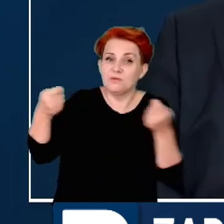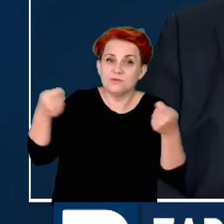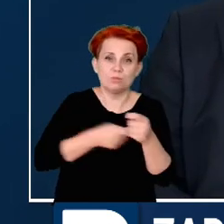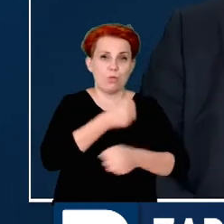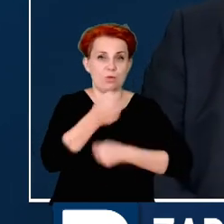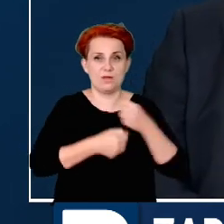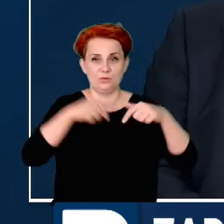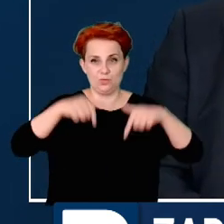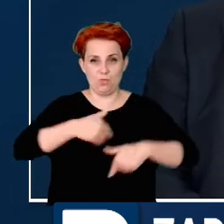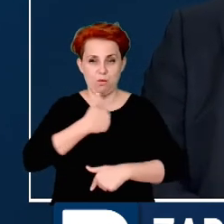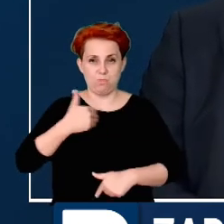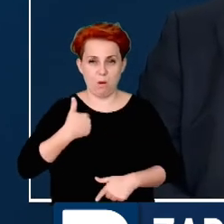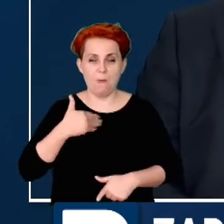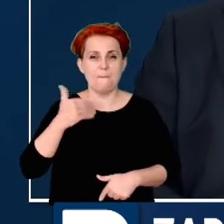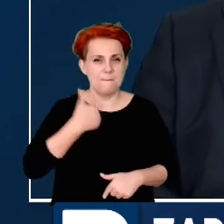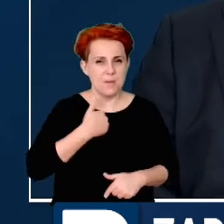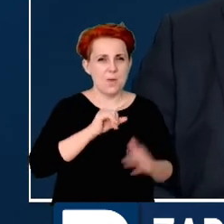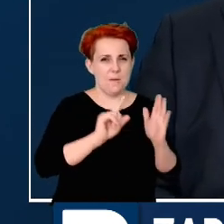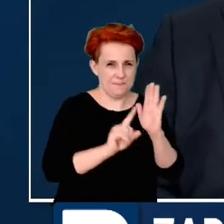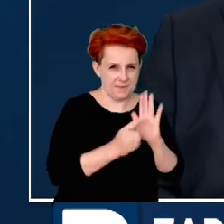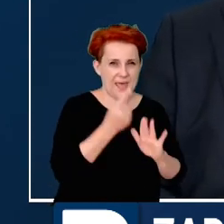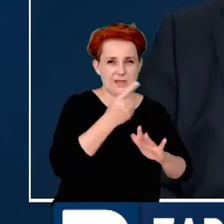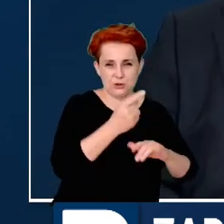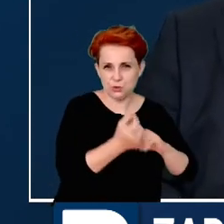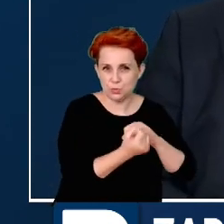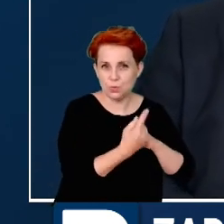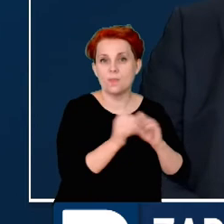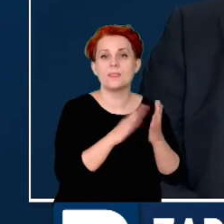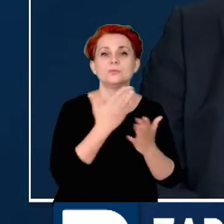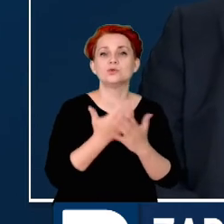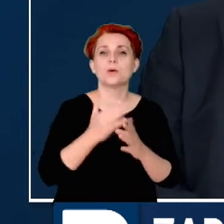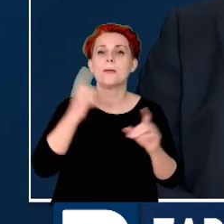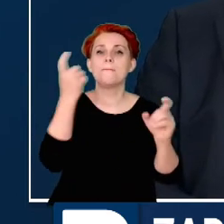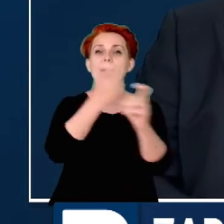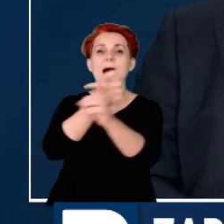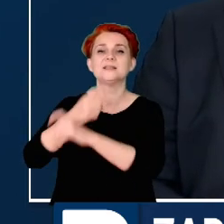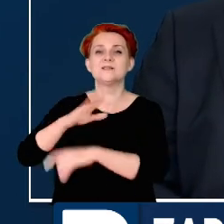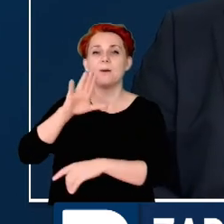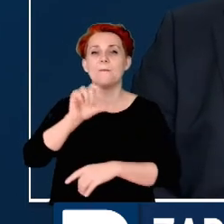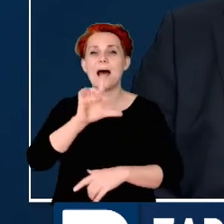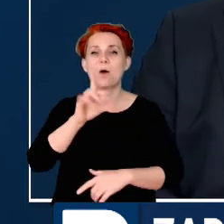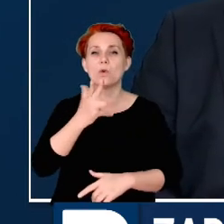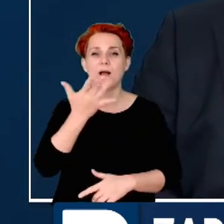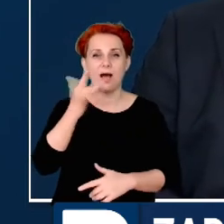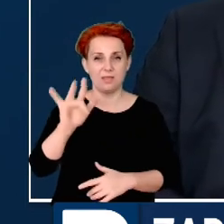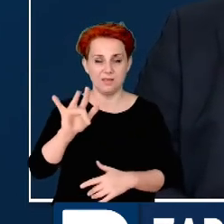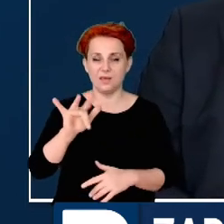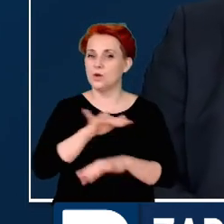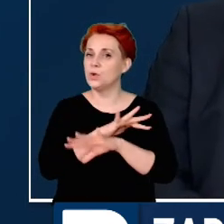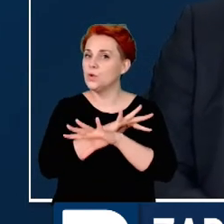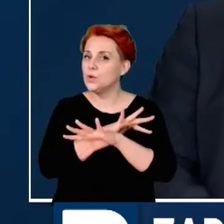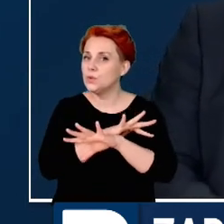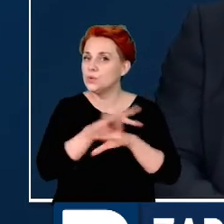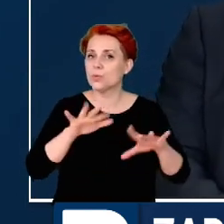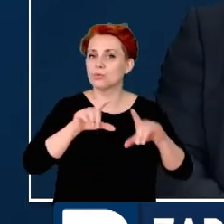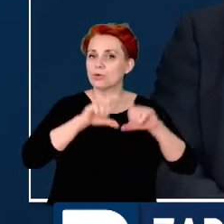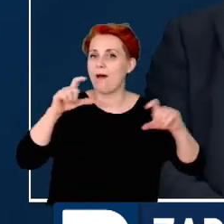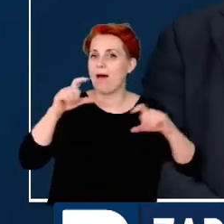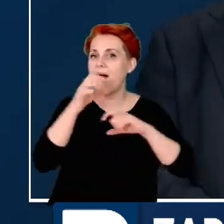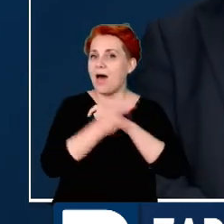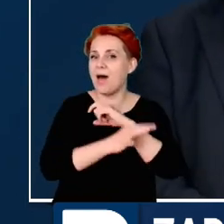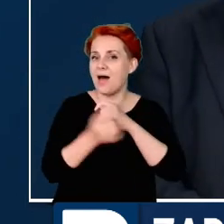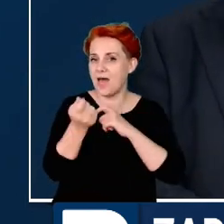Były już pierwsze owoce tego, na przykład z bałkańskich krajów. Duża Asocjacja Ekonomicznych Uniwersytetów zrealizowała